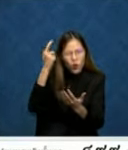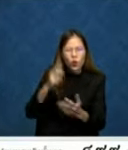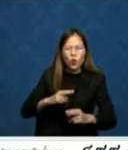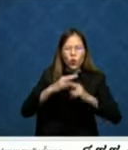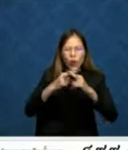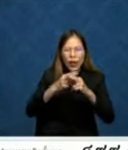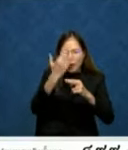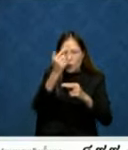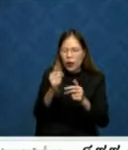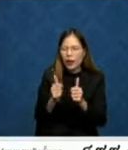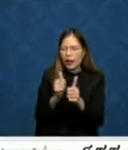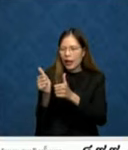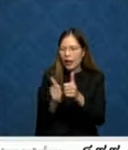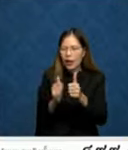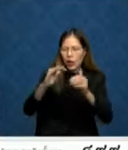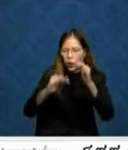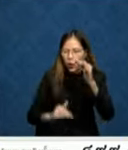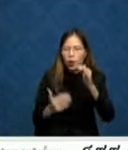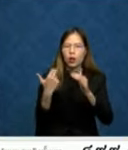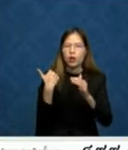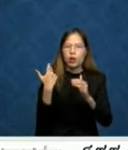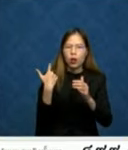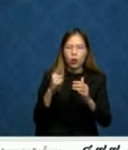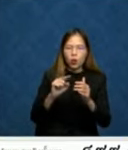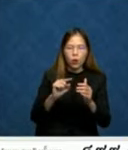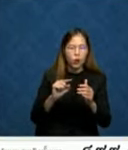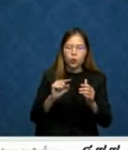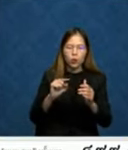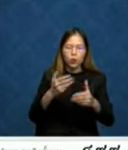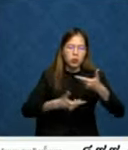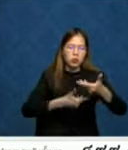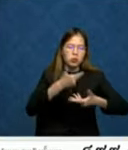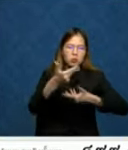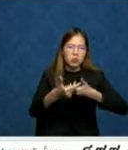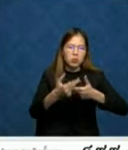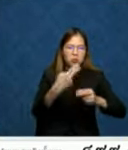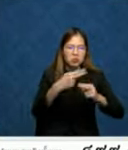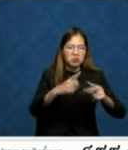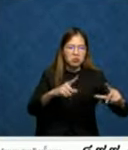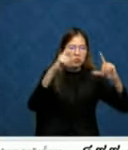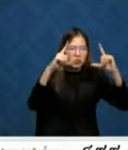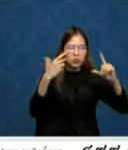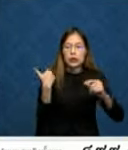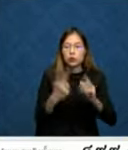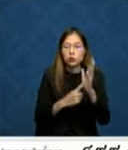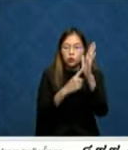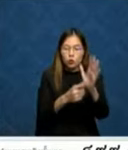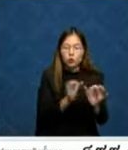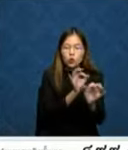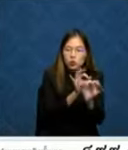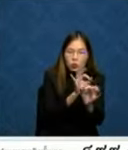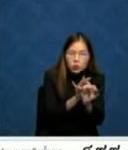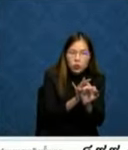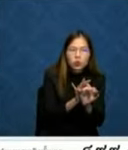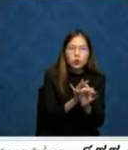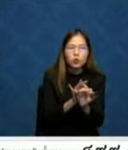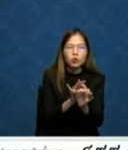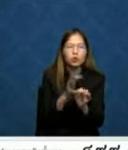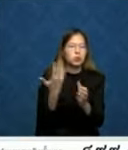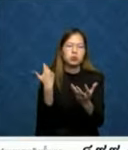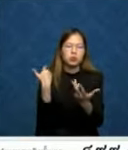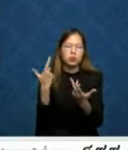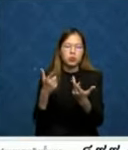ที่ลดลงและการมียักษ์ใหญ่ไม่กี่รายในตลาดสินค้าและบริการสำคัญสำคัญอย่างธนาคารโทรคมนาคมหรือพลัง